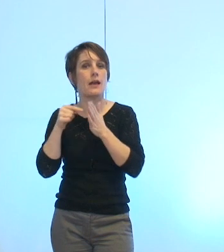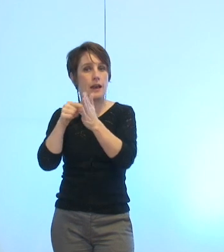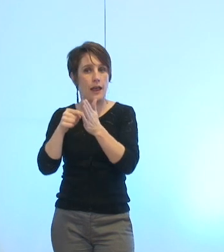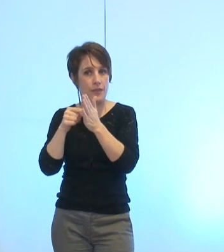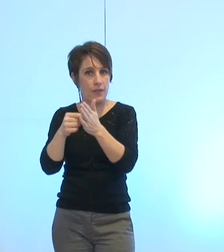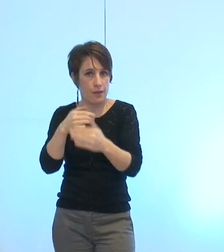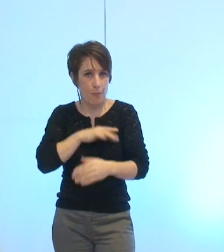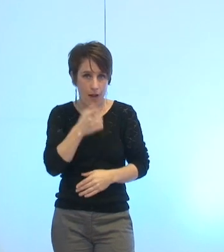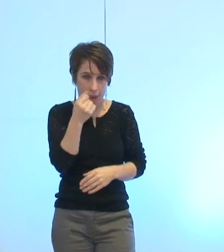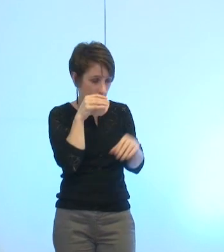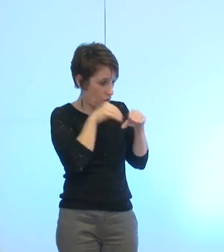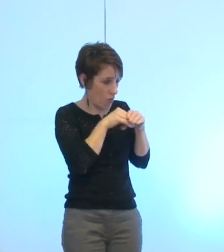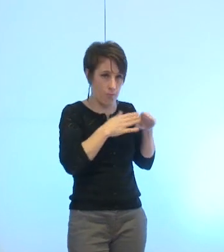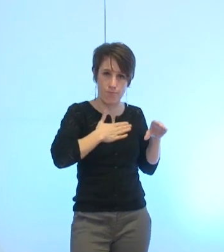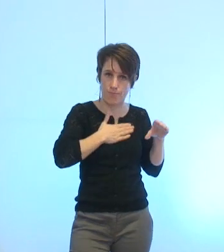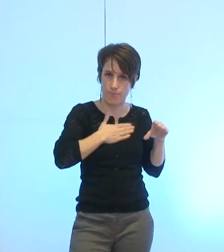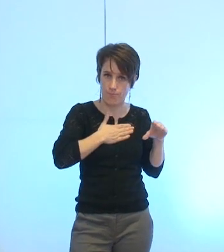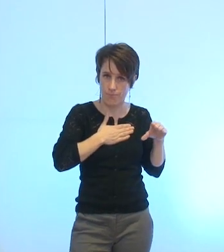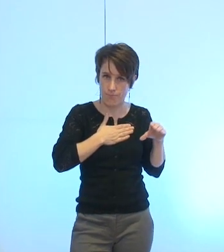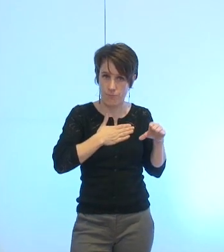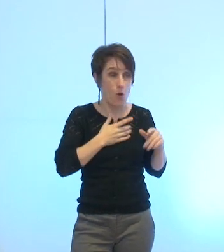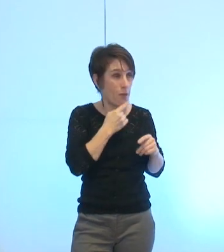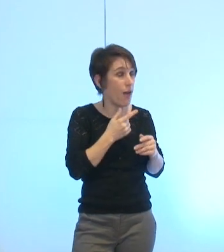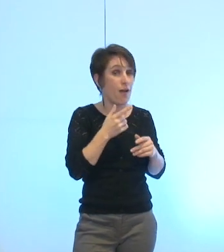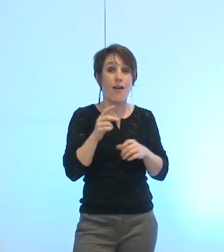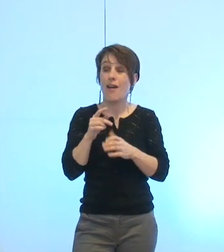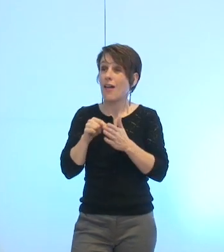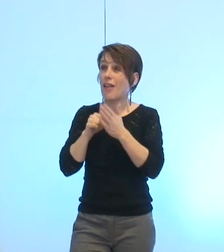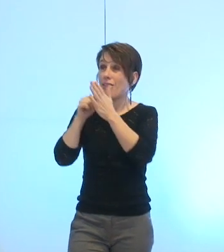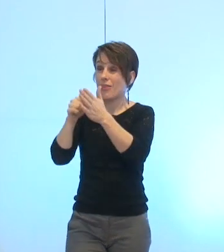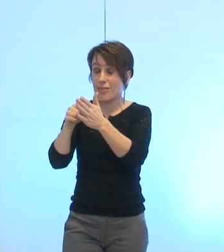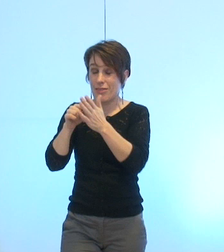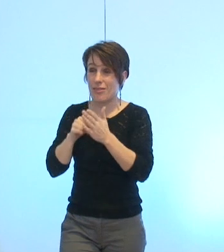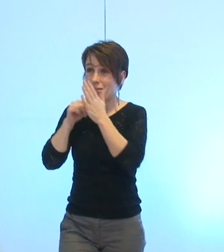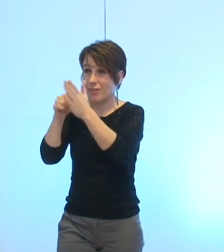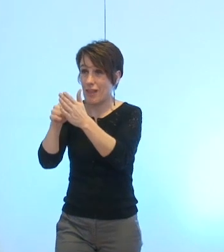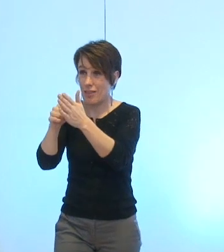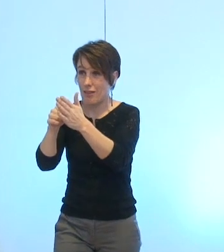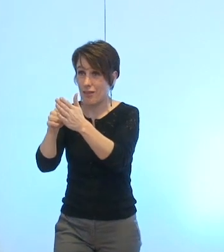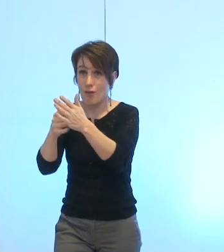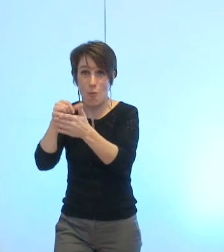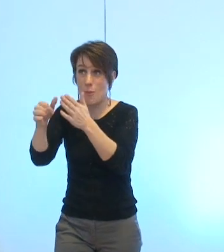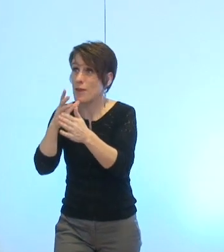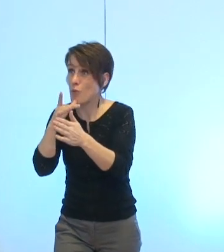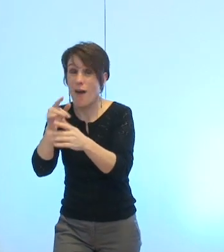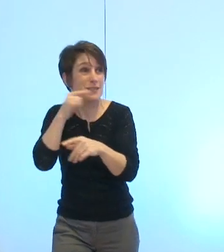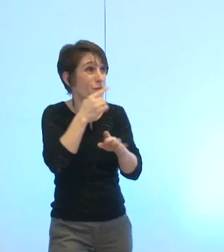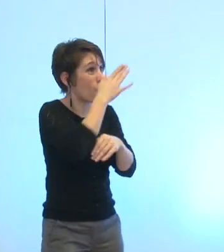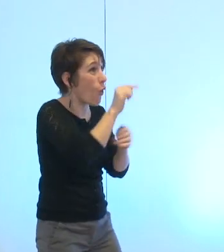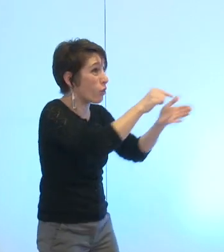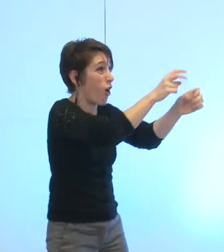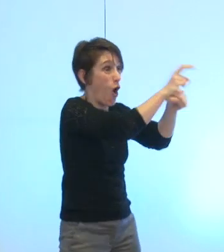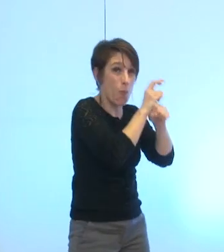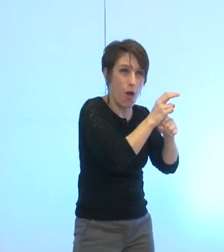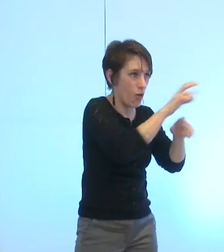ses fonds propres et non pas en endettant pour rembourser et là aussi nous sommes pas loin de la limite donc